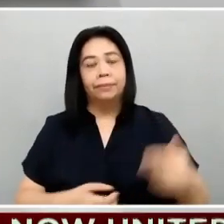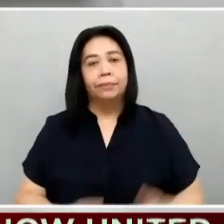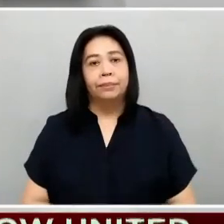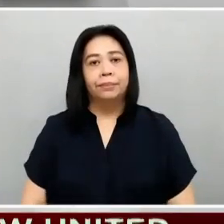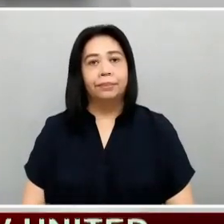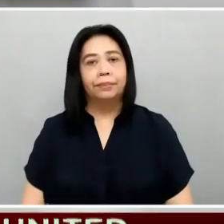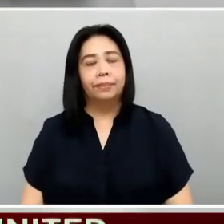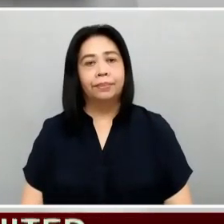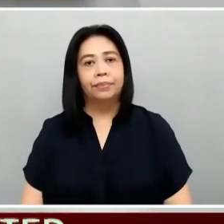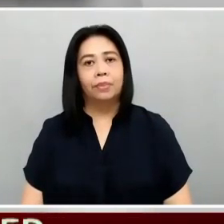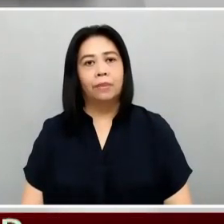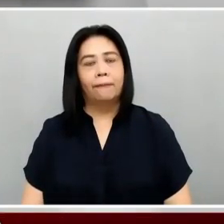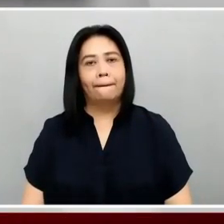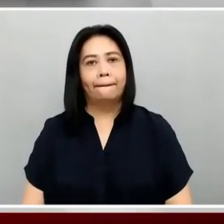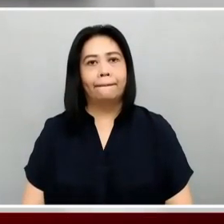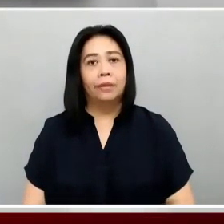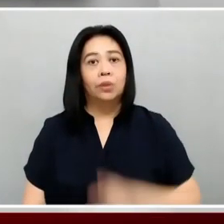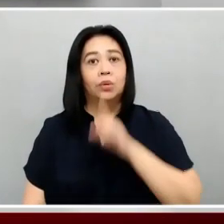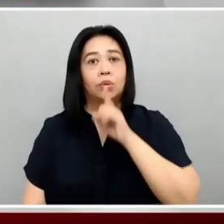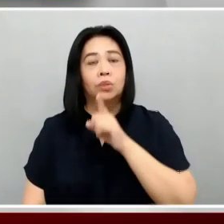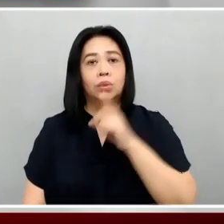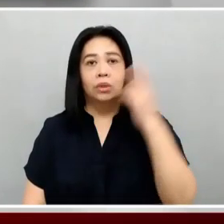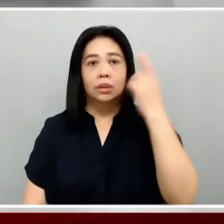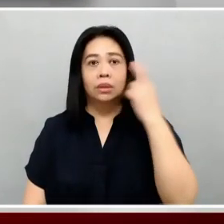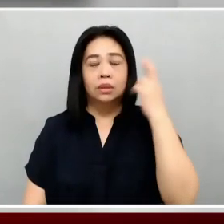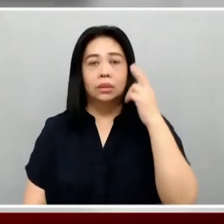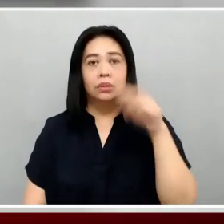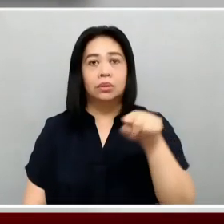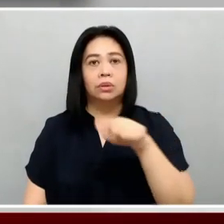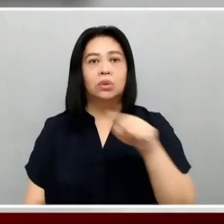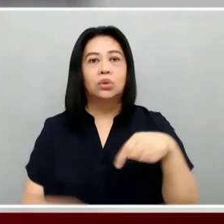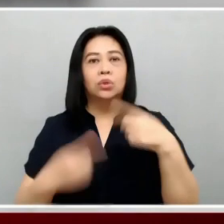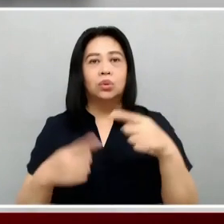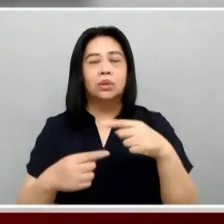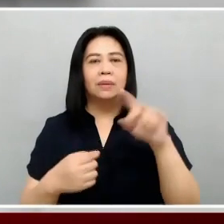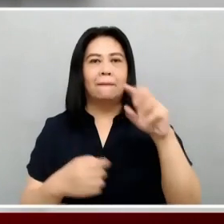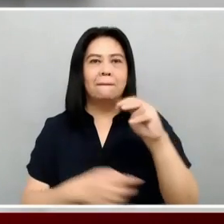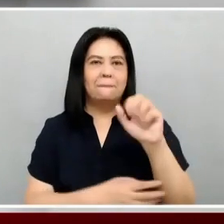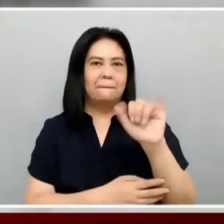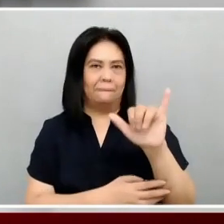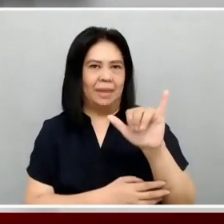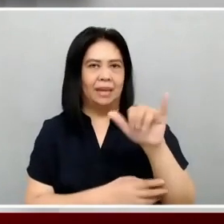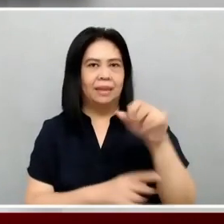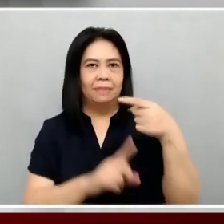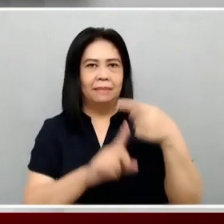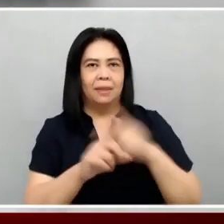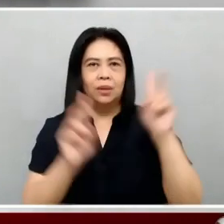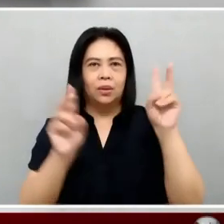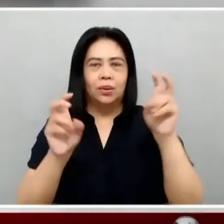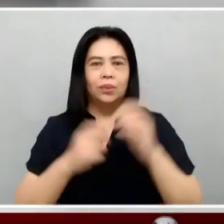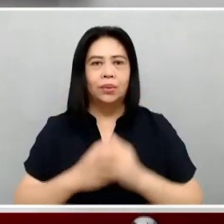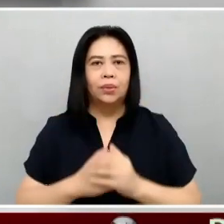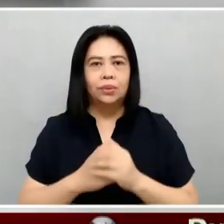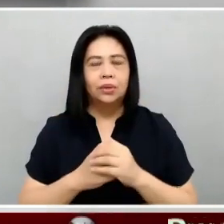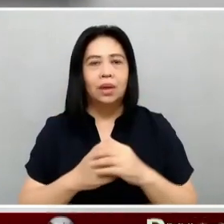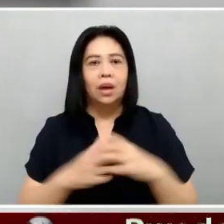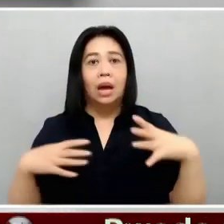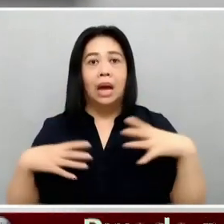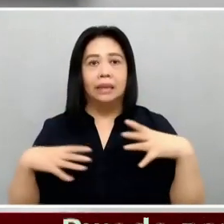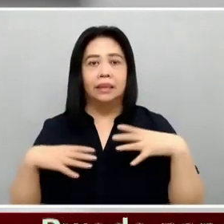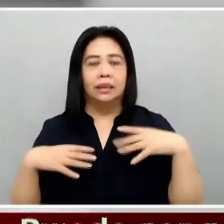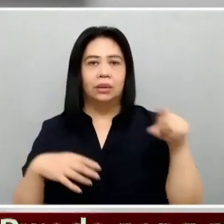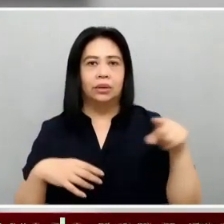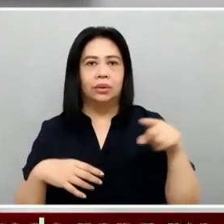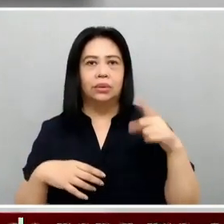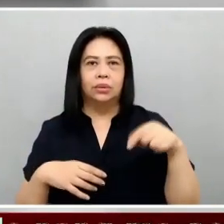real cause there is yun during the month of May, no? They have what they call holiday sila doon, New Year's